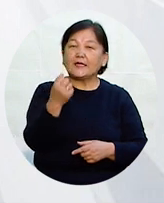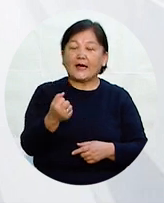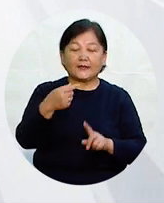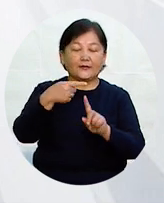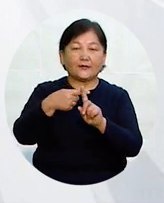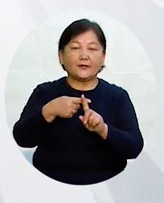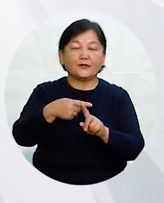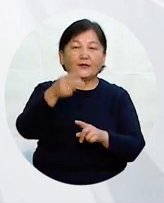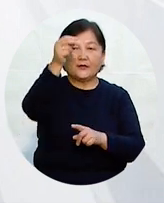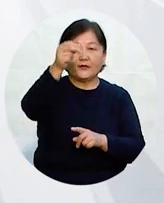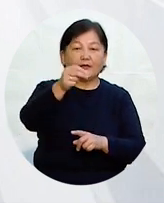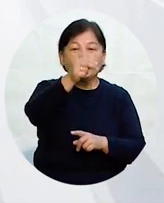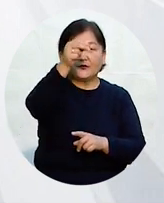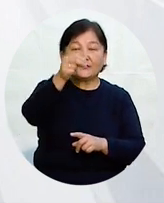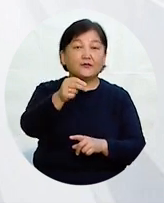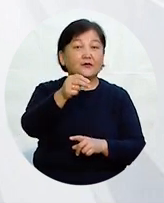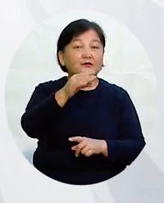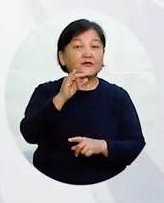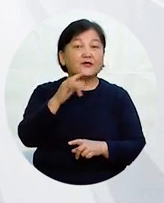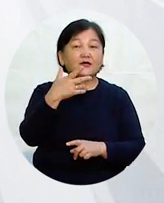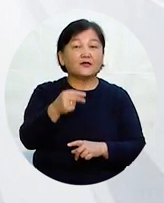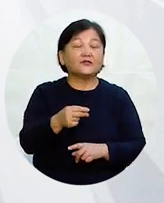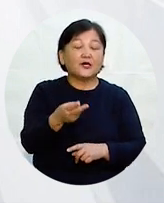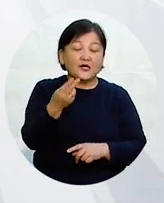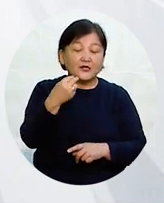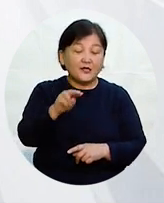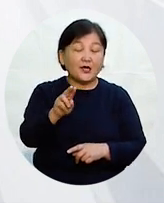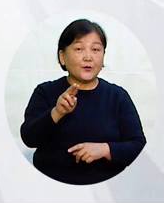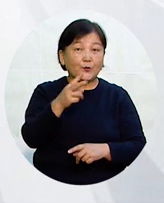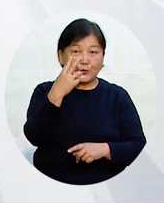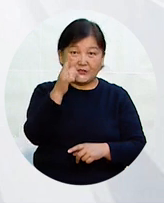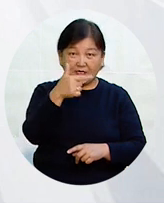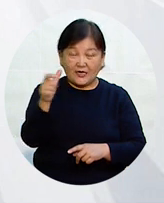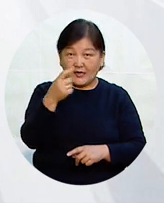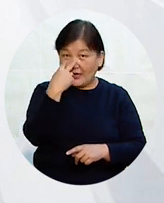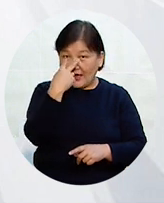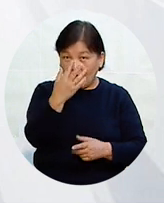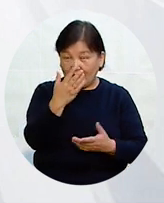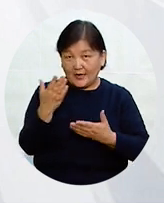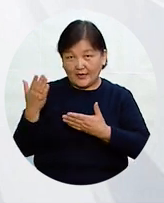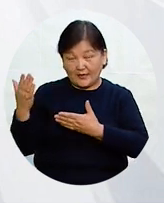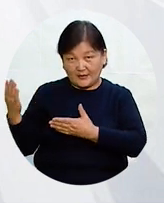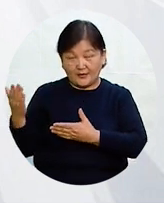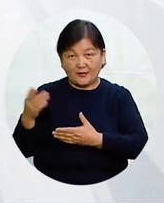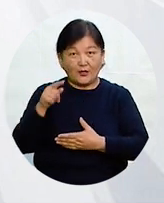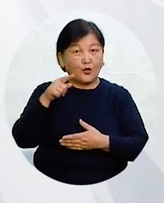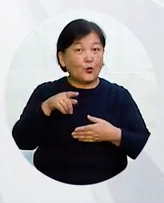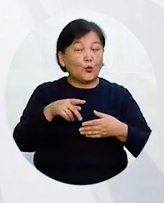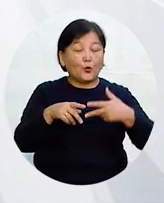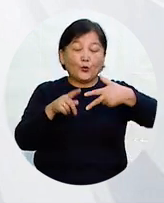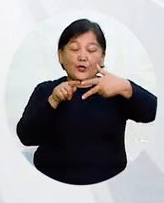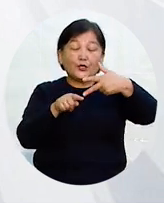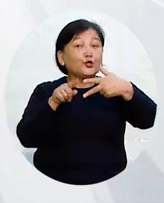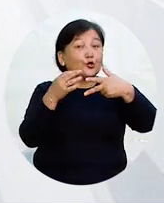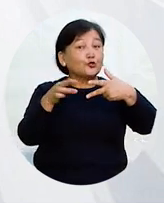гидэс жиргэлнэ. Тэгтээ үгийн төгсглийн дэ үсэгтэй үсгийг анхаарах хэрэгтэй. Гидэс жиргэлсэн учраас үгийн төгсглийн дэ